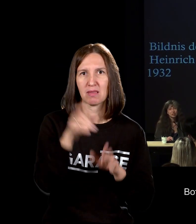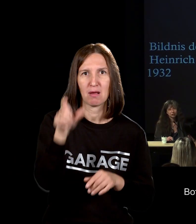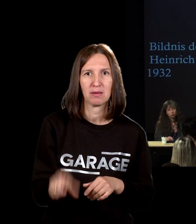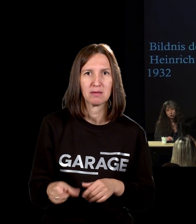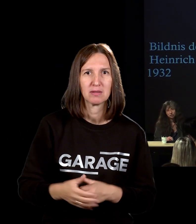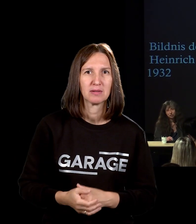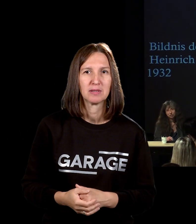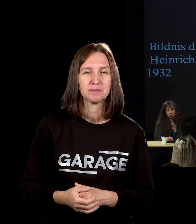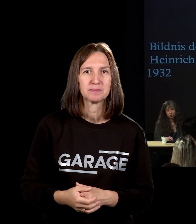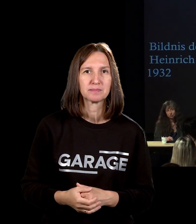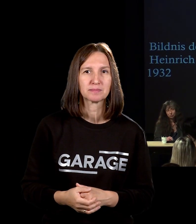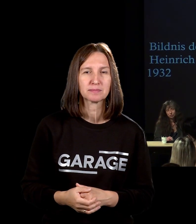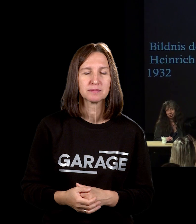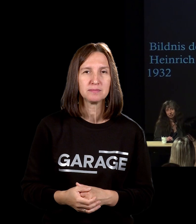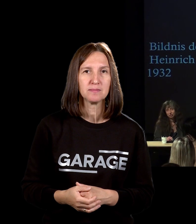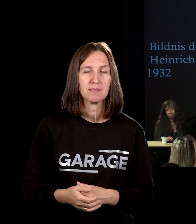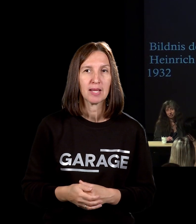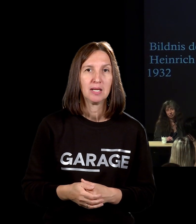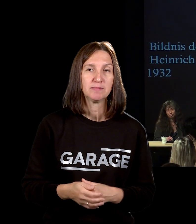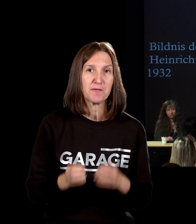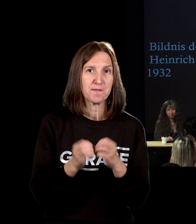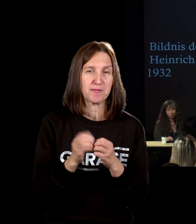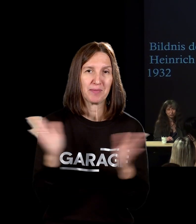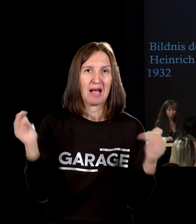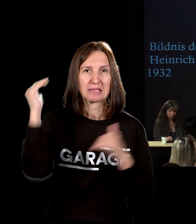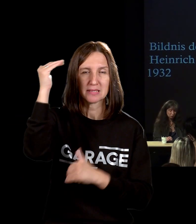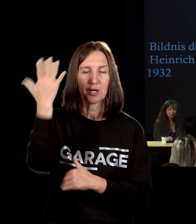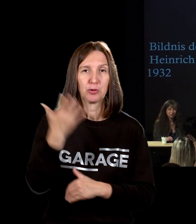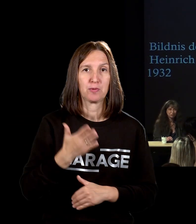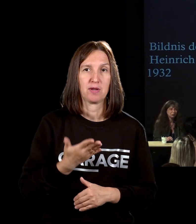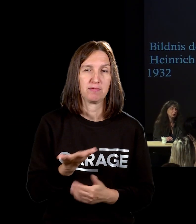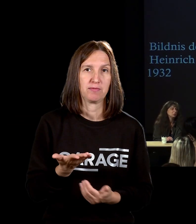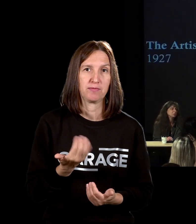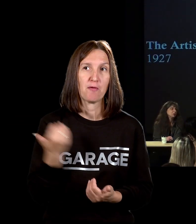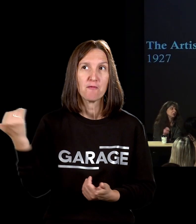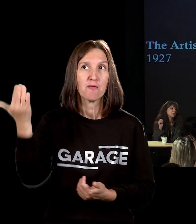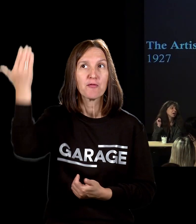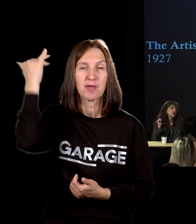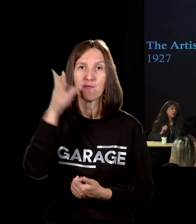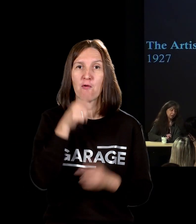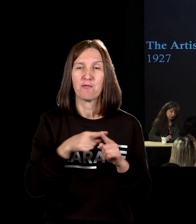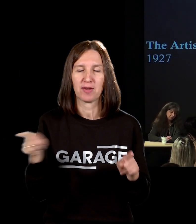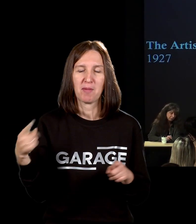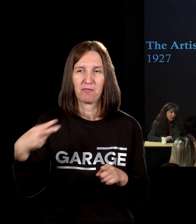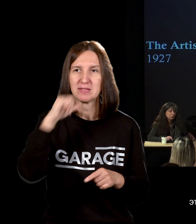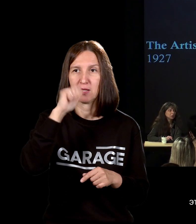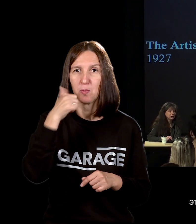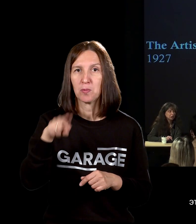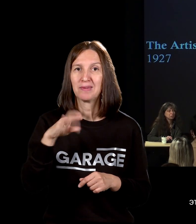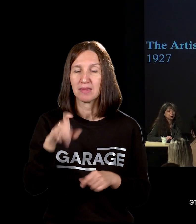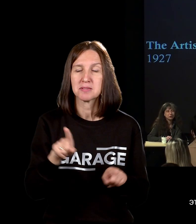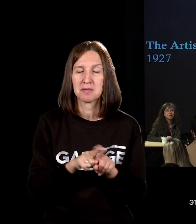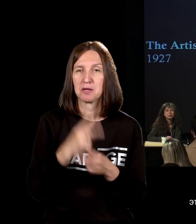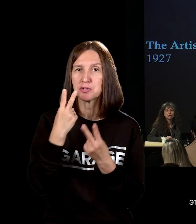Дикса, такой же странный, да, и такой же сказочный, что это не вопрос оптики того или иного времени. Ну